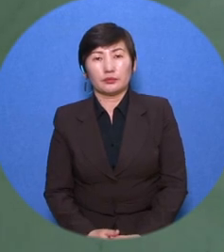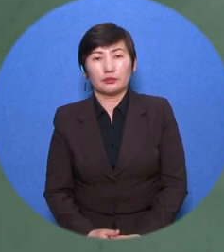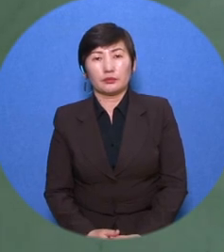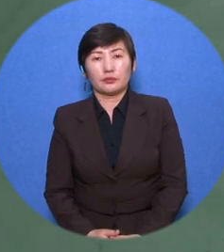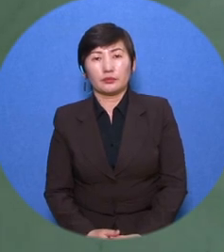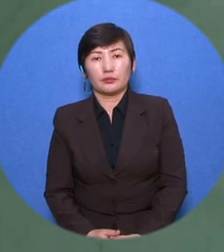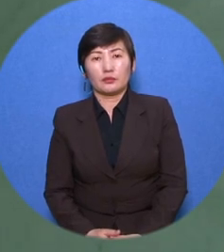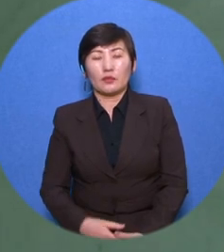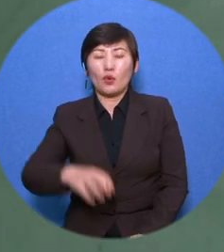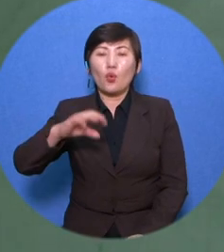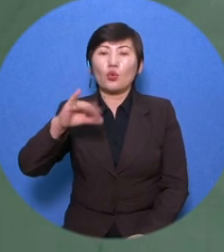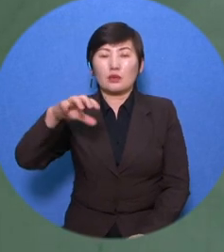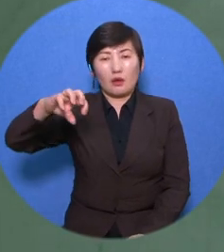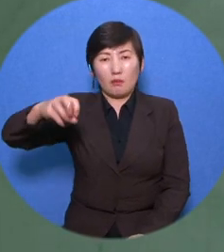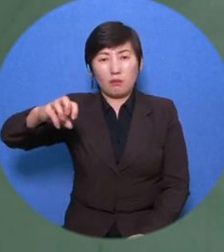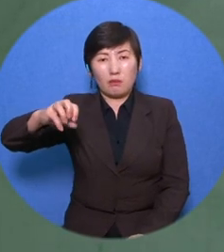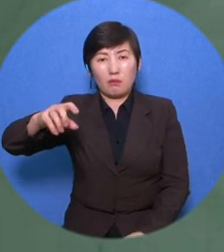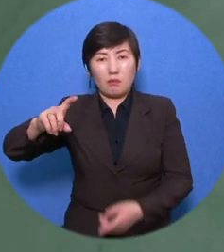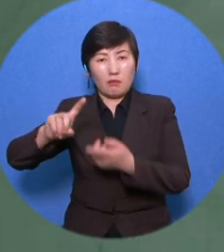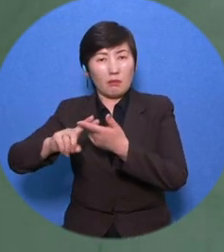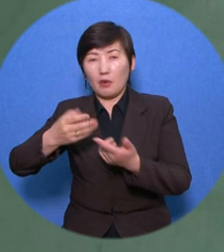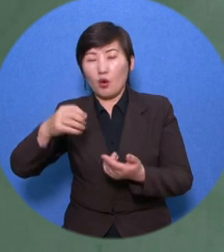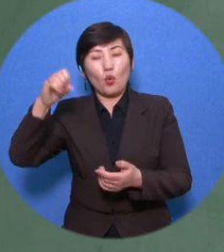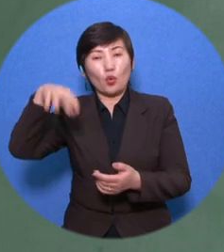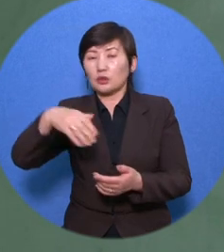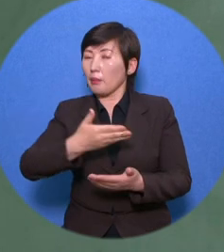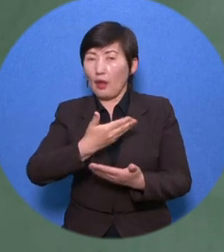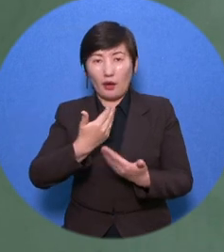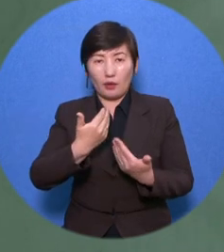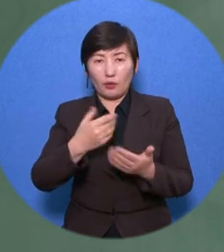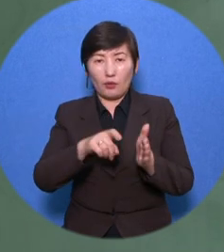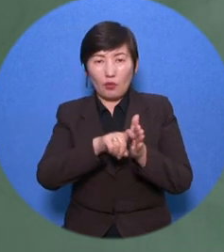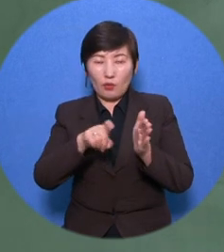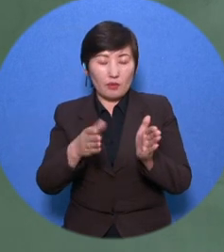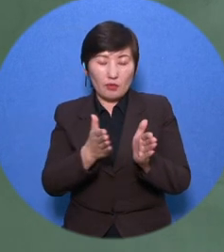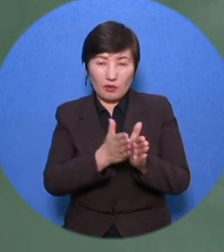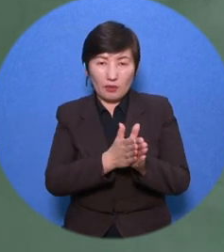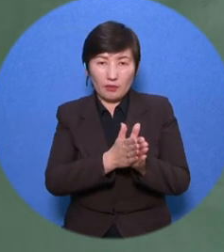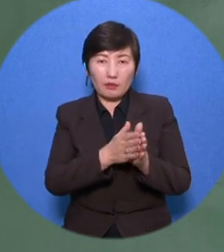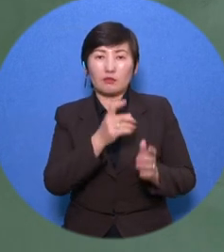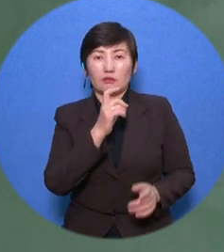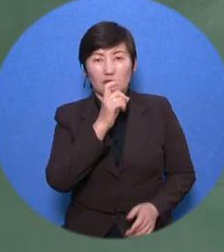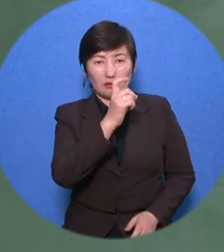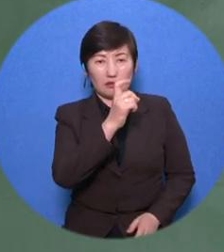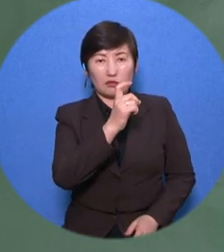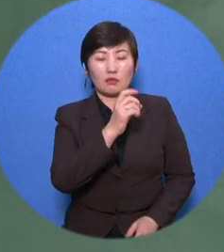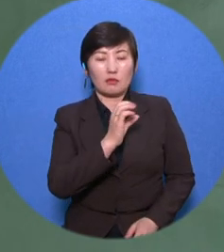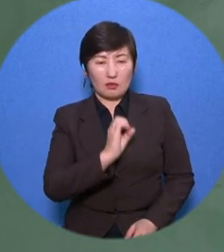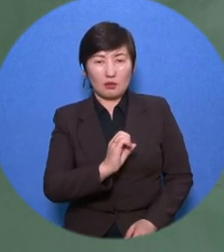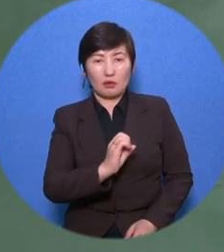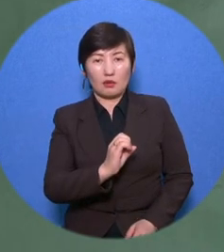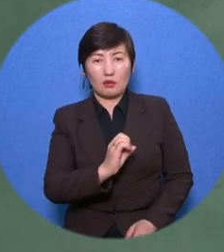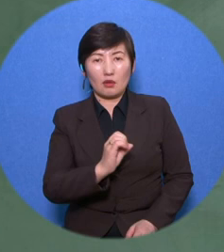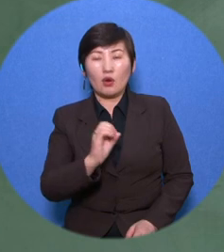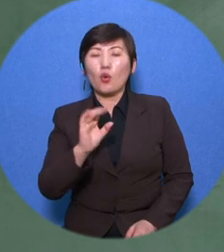За, цоргыг нээгээгүй байх үед ус алдахгүй учраас ямар нэгэн хугацаа явахгүй учраас X хувьсгч нь тэг гэсэн утга авна. За,